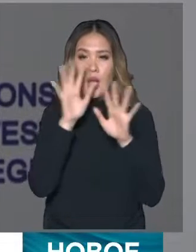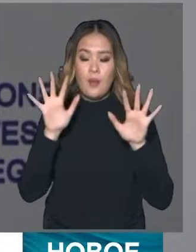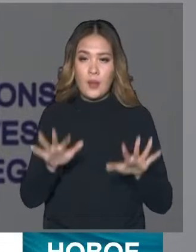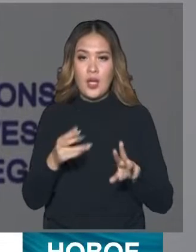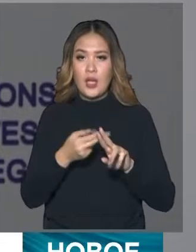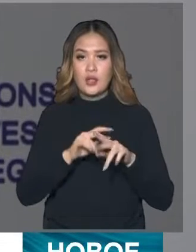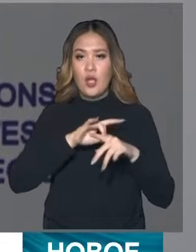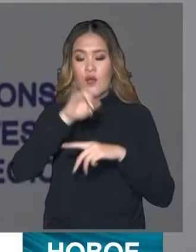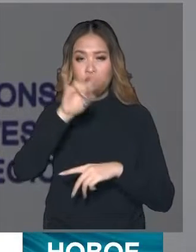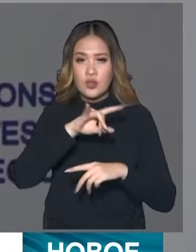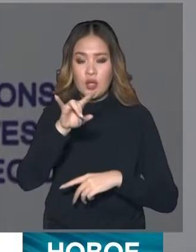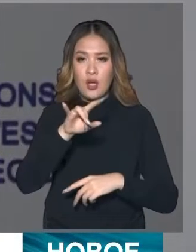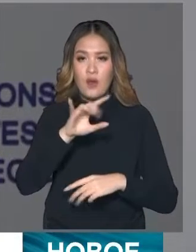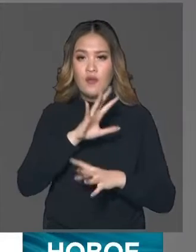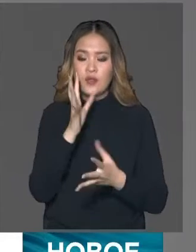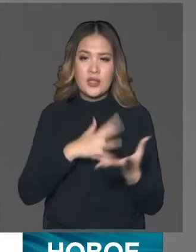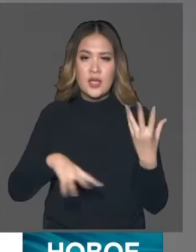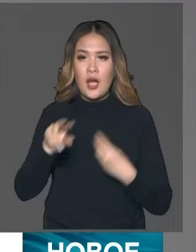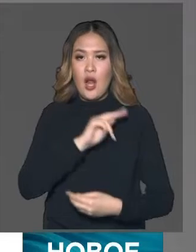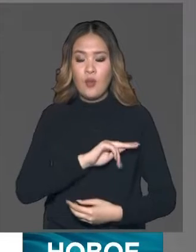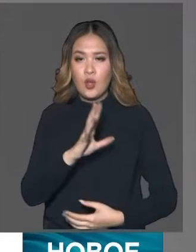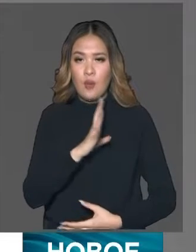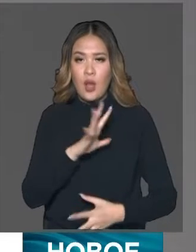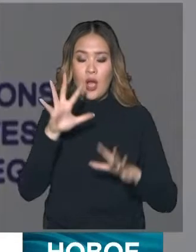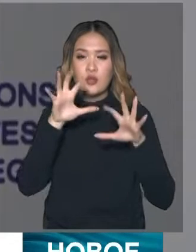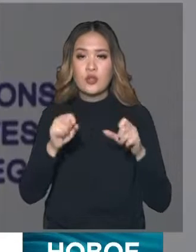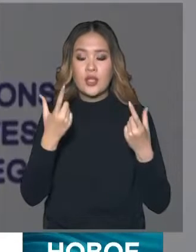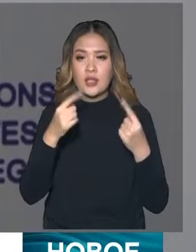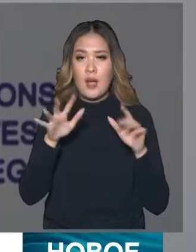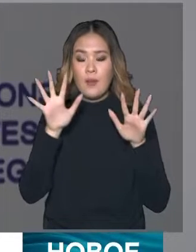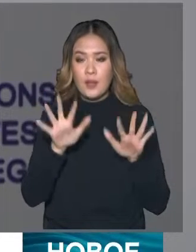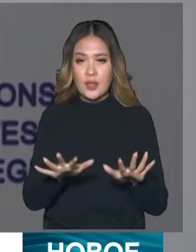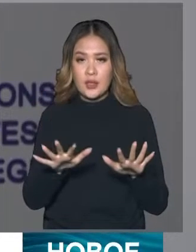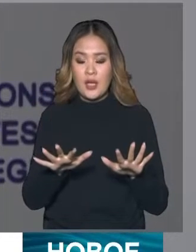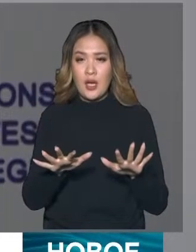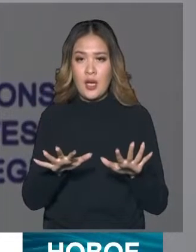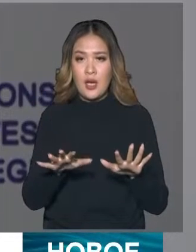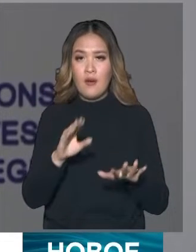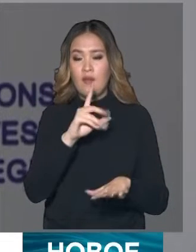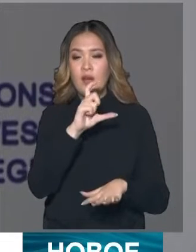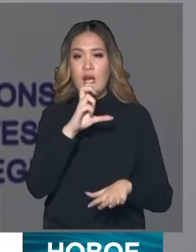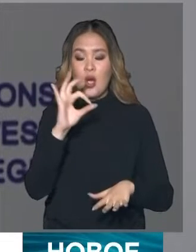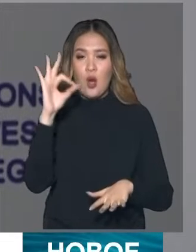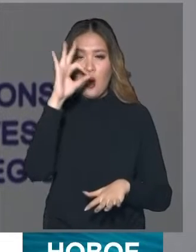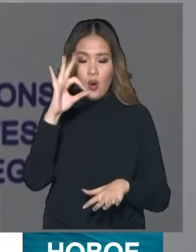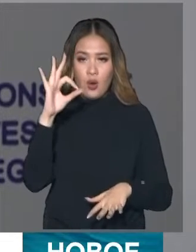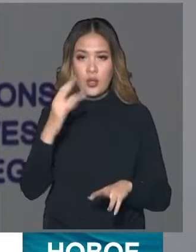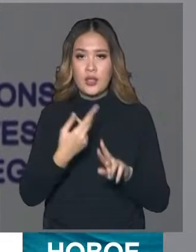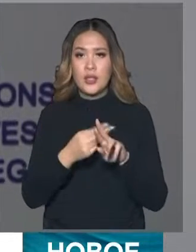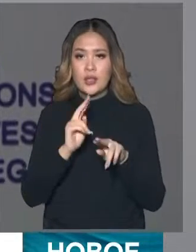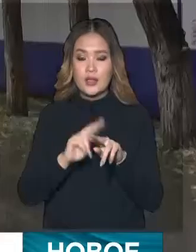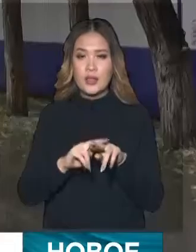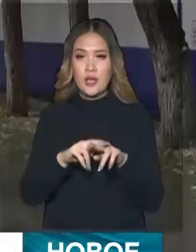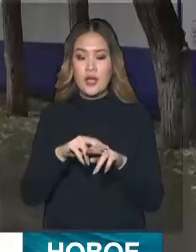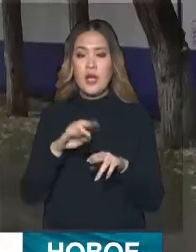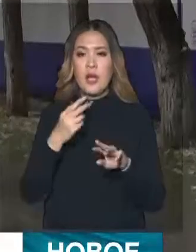служба подстанции, все работали. Отключение, где у нас воздушные линии, ВВЛ 10 кВт и воздушные линии 0,4